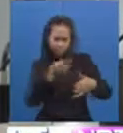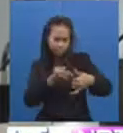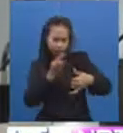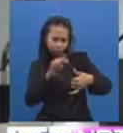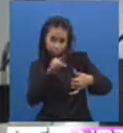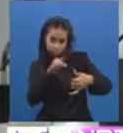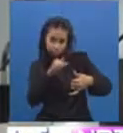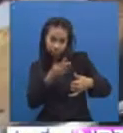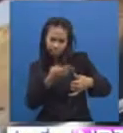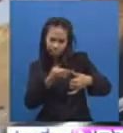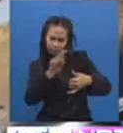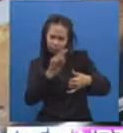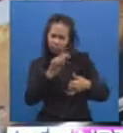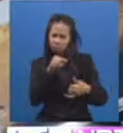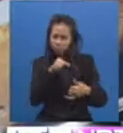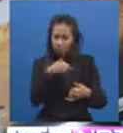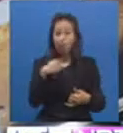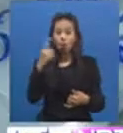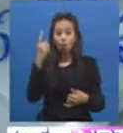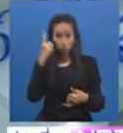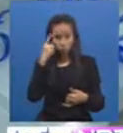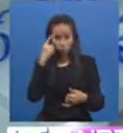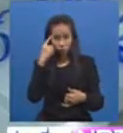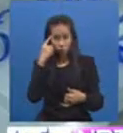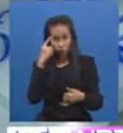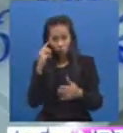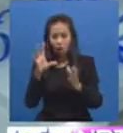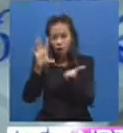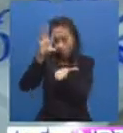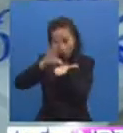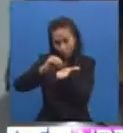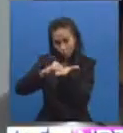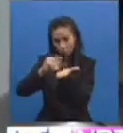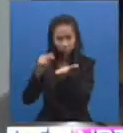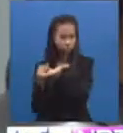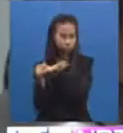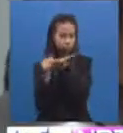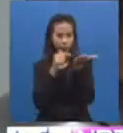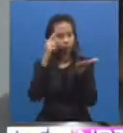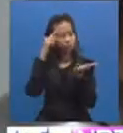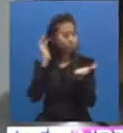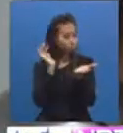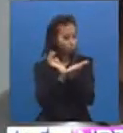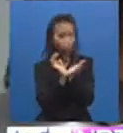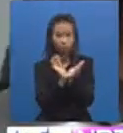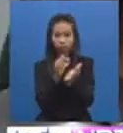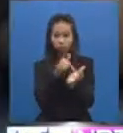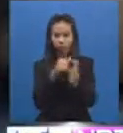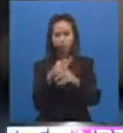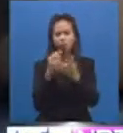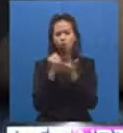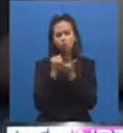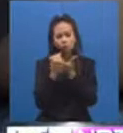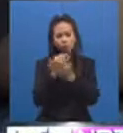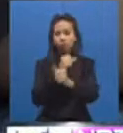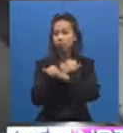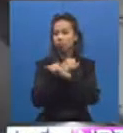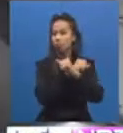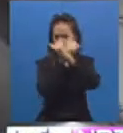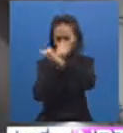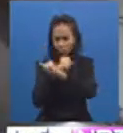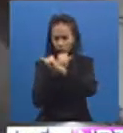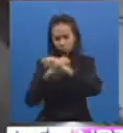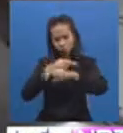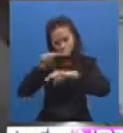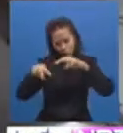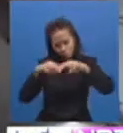ะครับก่อเหตุเราก็สามารถส่งทางให้ข้อมูลให้ทางพนักงานสืบสวนเพื่อไปทำการป้องกันหรือว่าไปกำกันตรวจค้นห